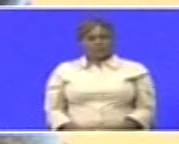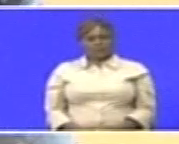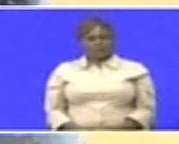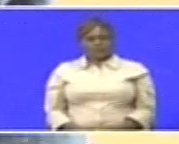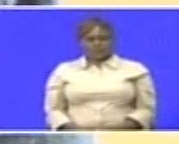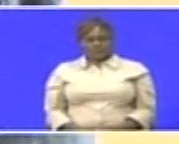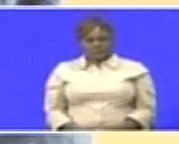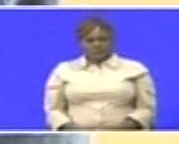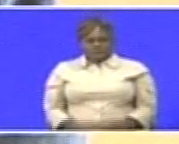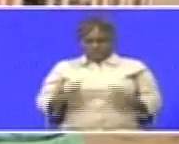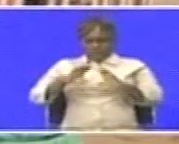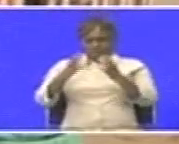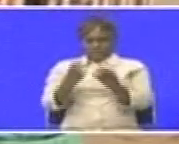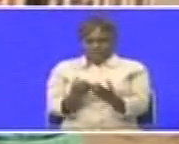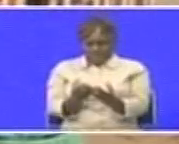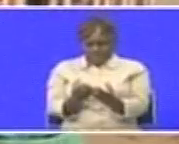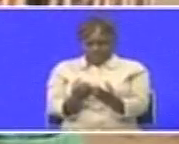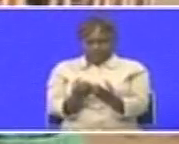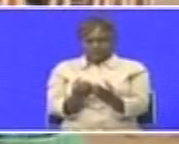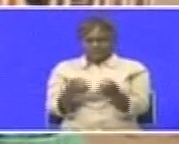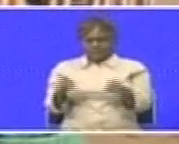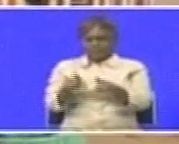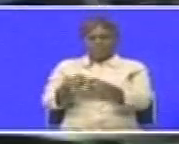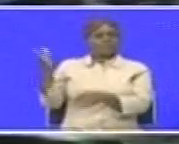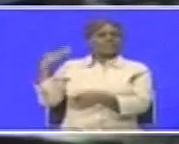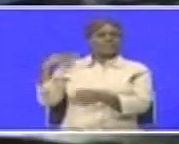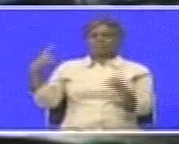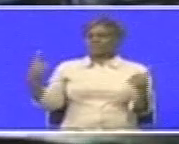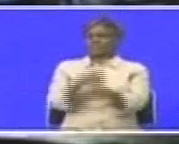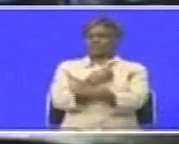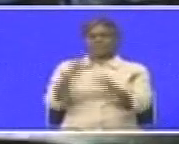Tofauti kati ya madarasa wanayotumia na yaliyotumiwa awali ni kubwa.